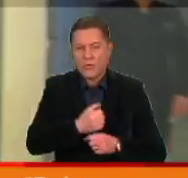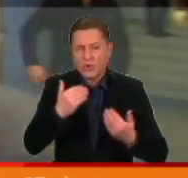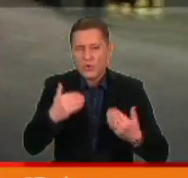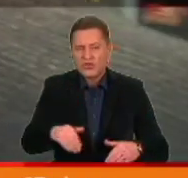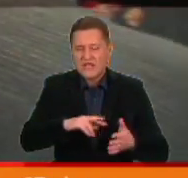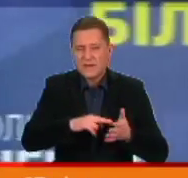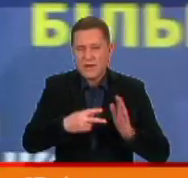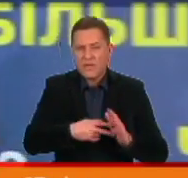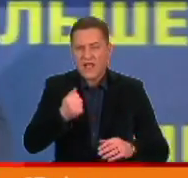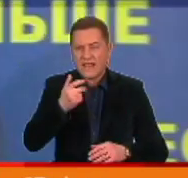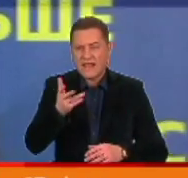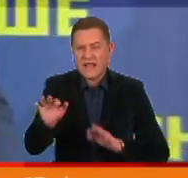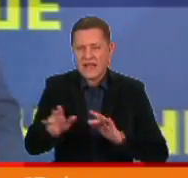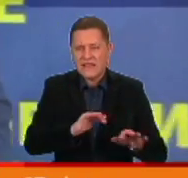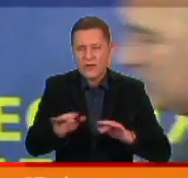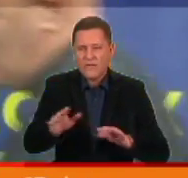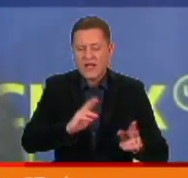запланували кілька ділових зустрічей.